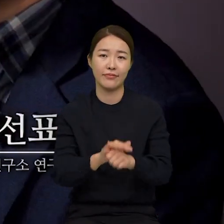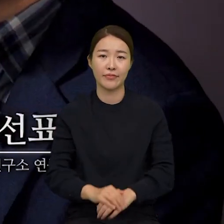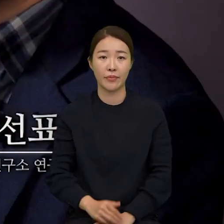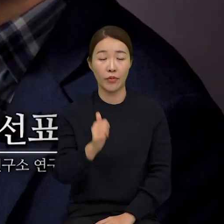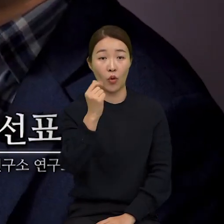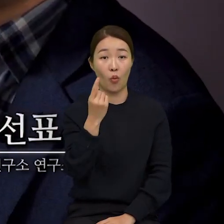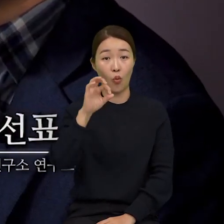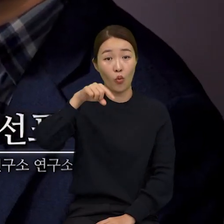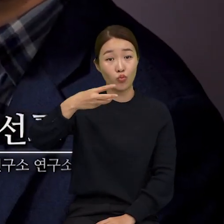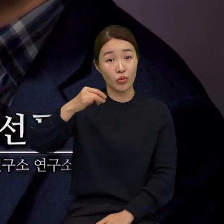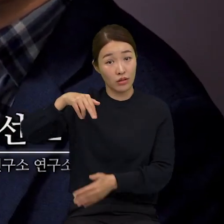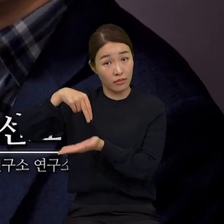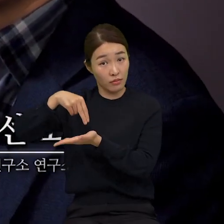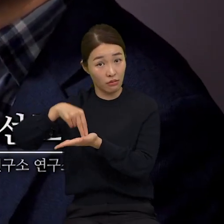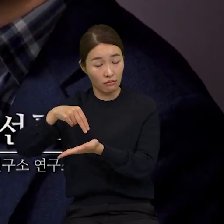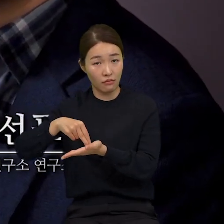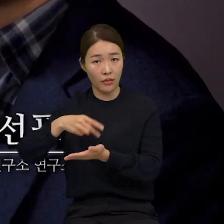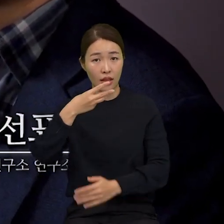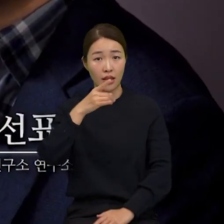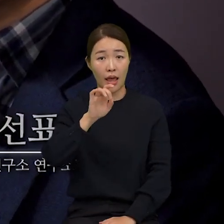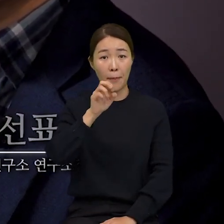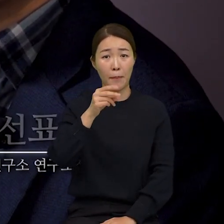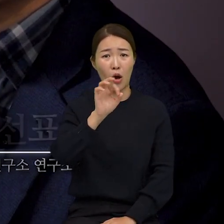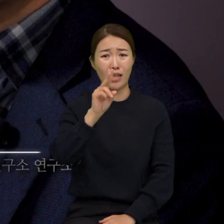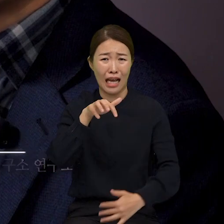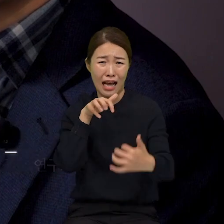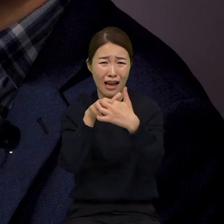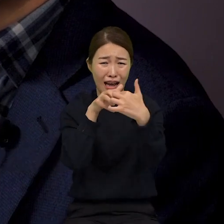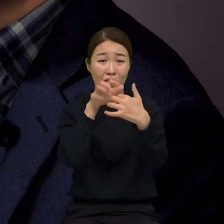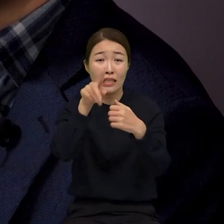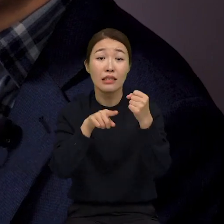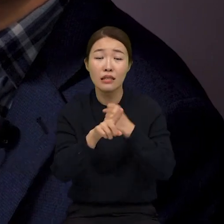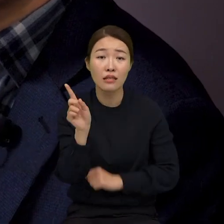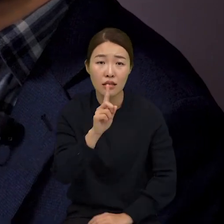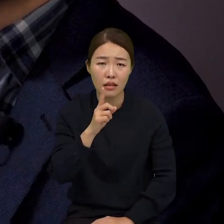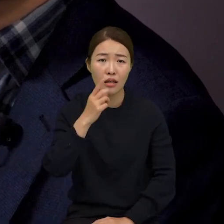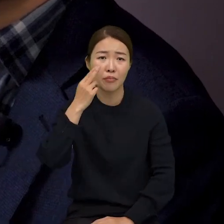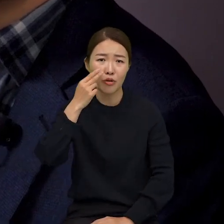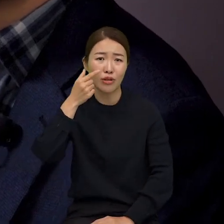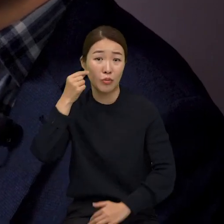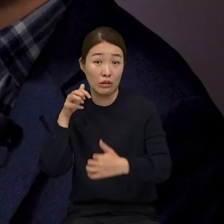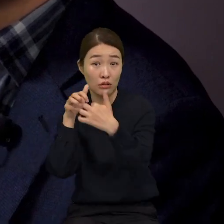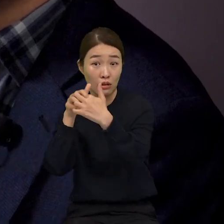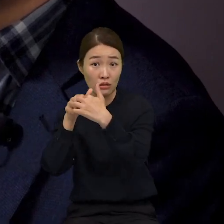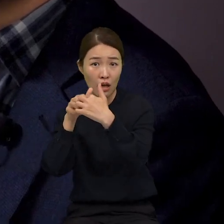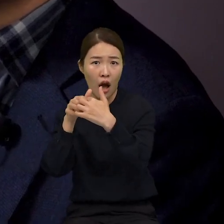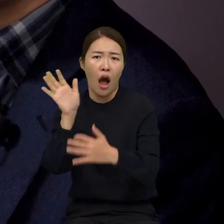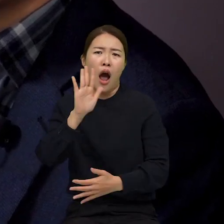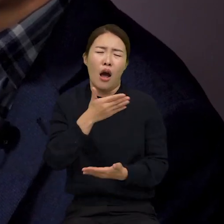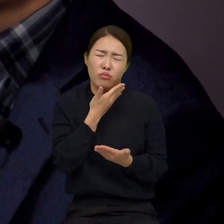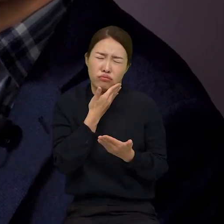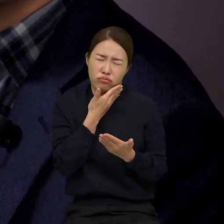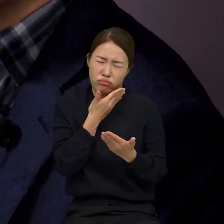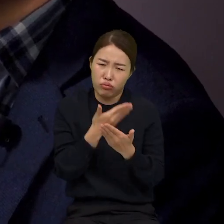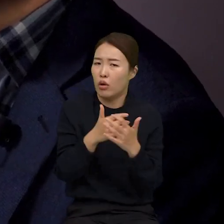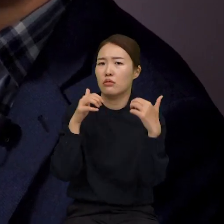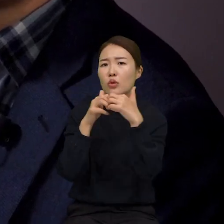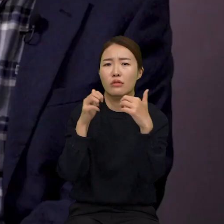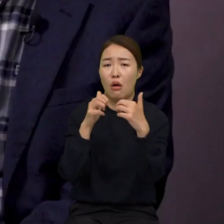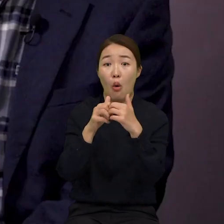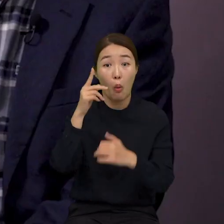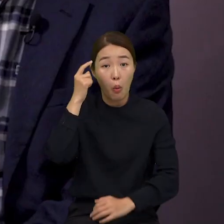우리 입장에서 태평양 전쟁, 즉 미일 전쟁은 중요한 전쟁일 수밖에